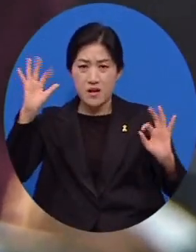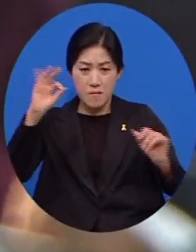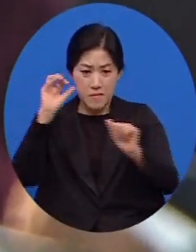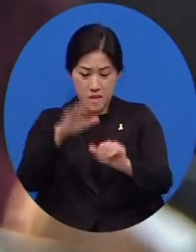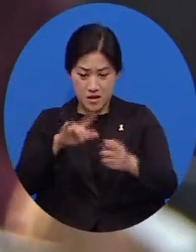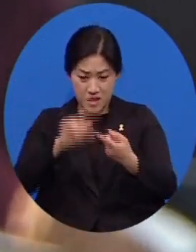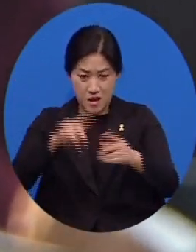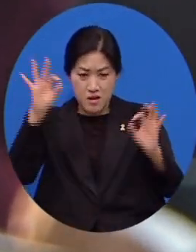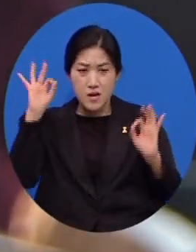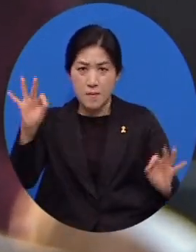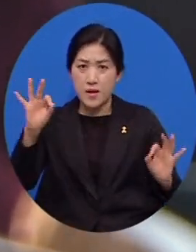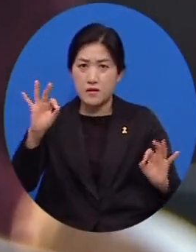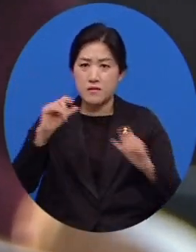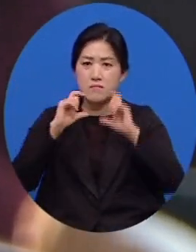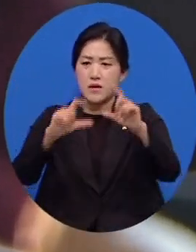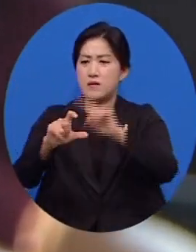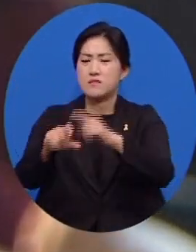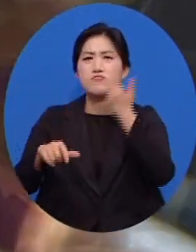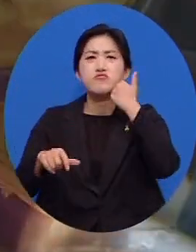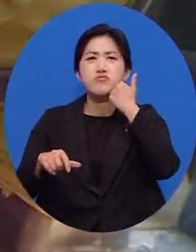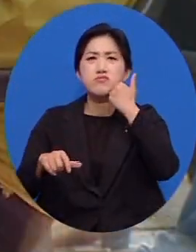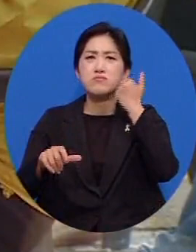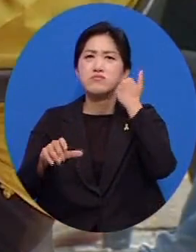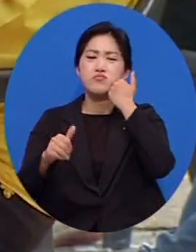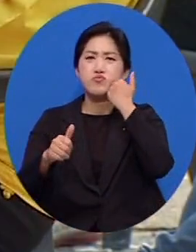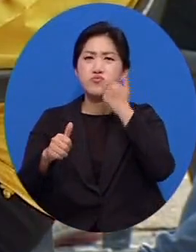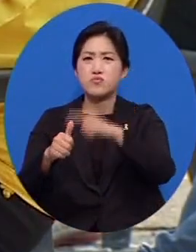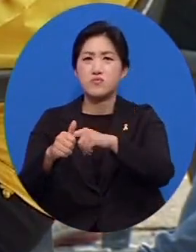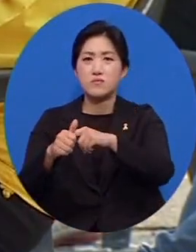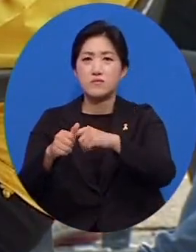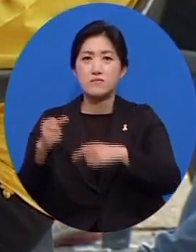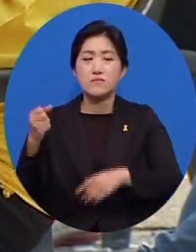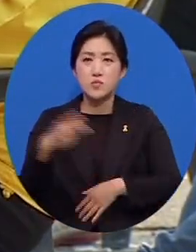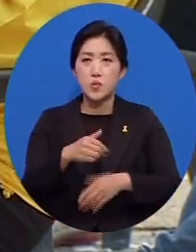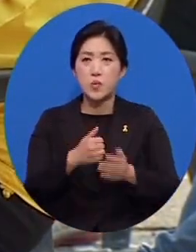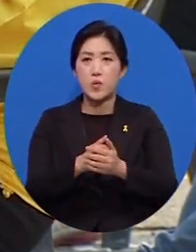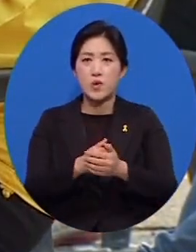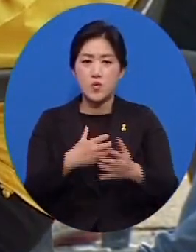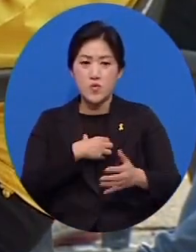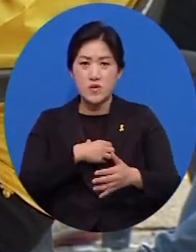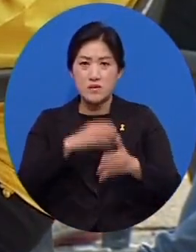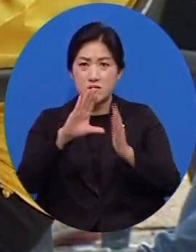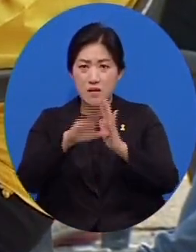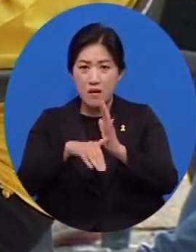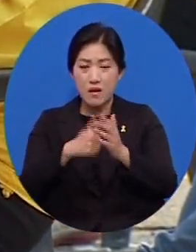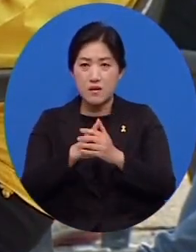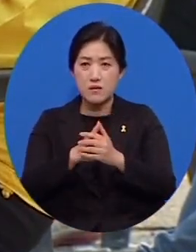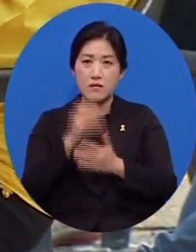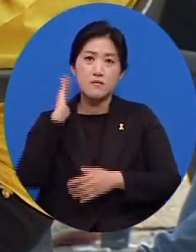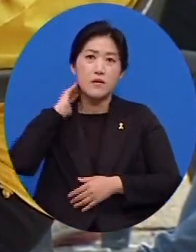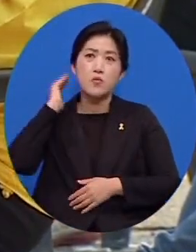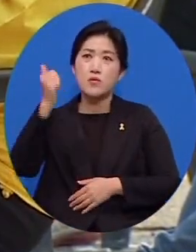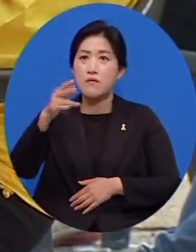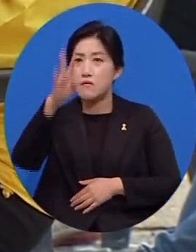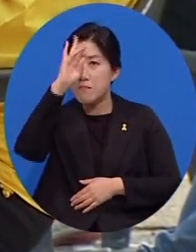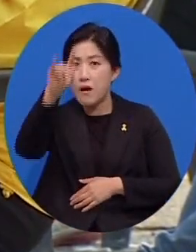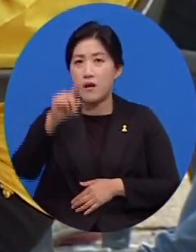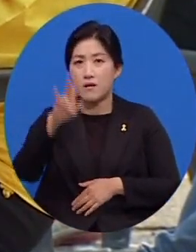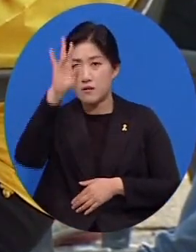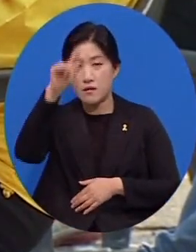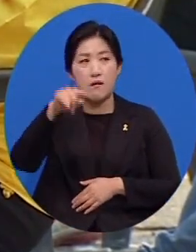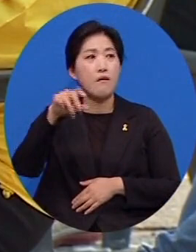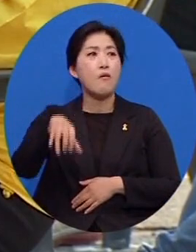가만히 있어라라고 했습니까? 또한 위기 순간에 대통령 박근혜는 무엇을